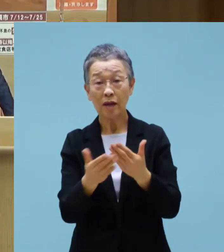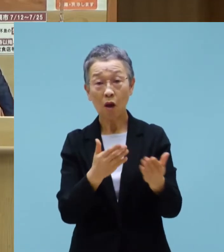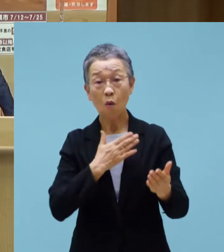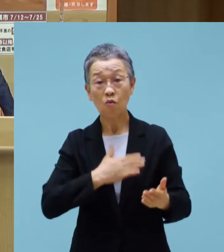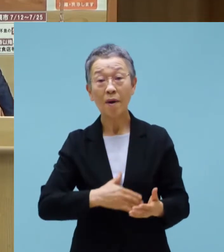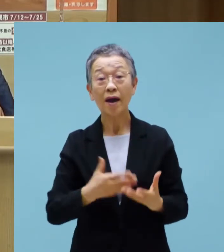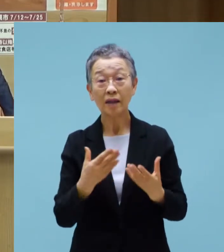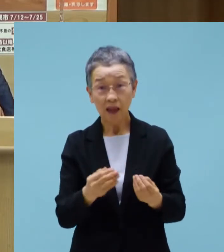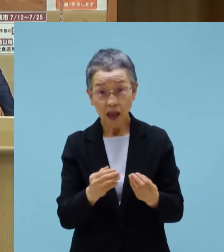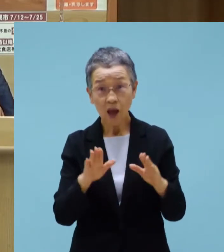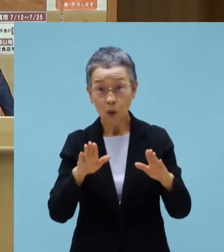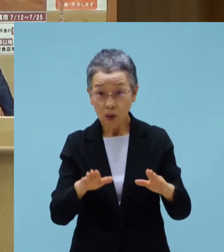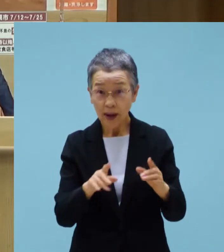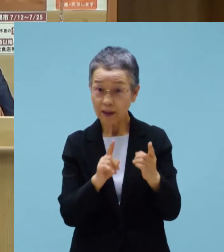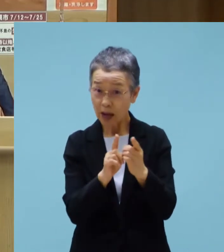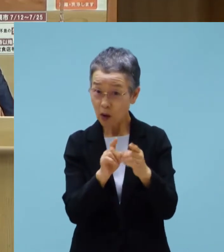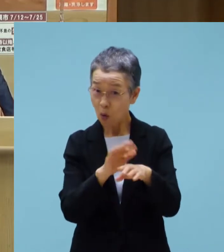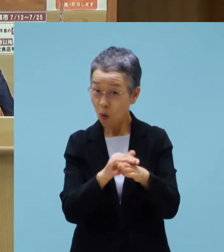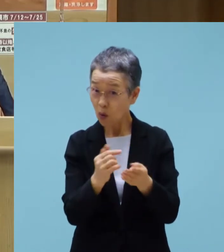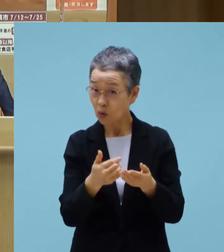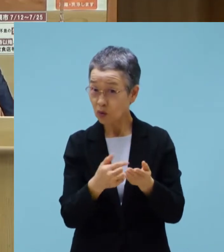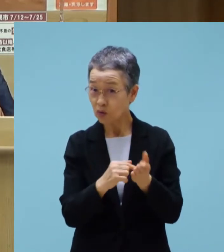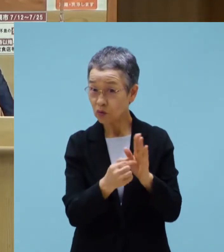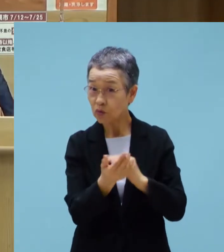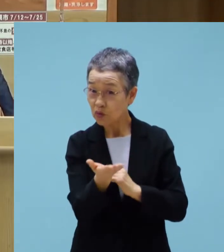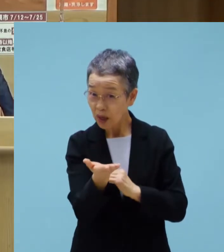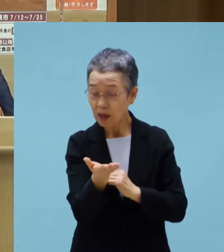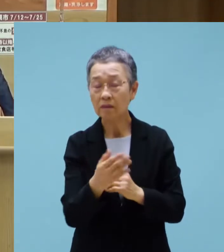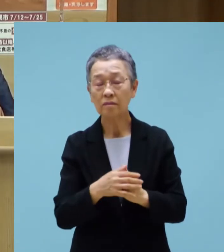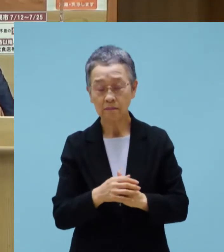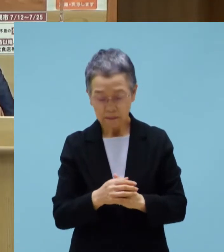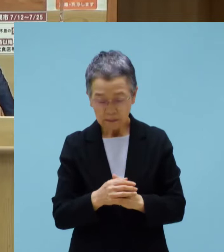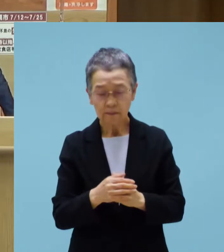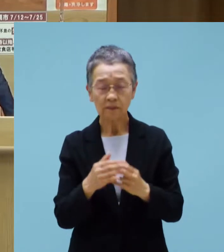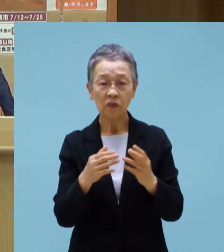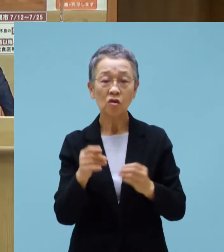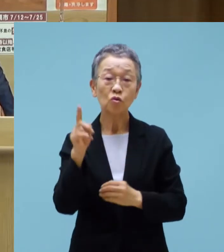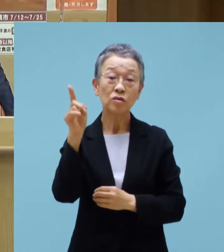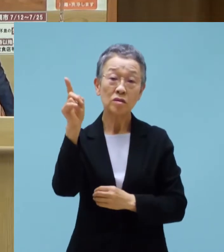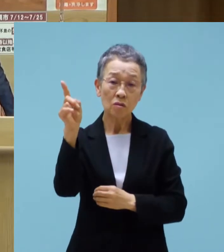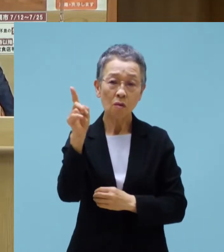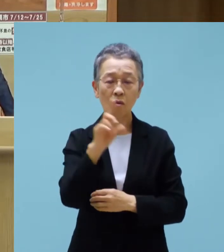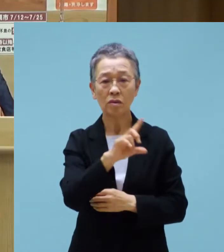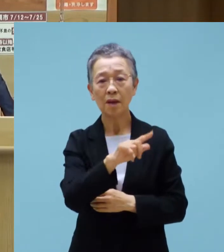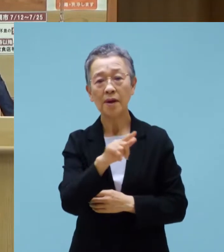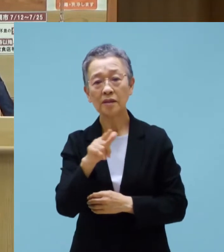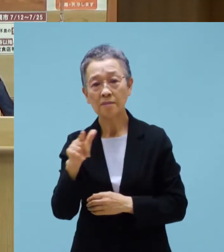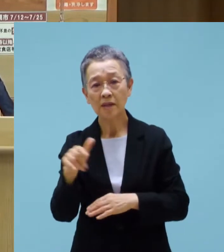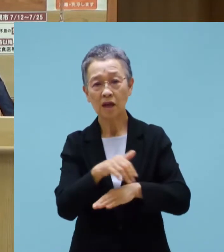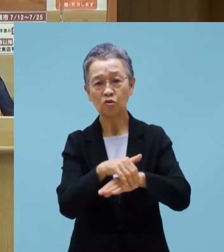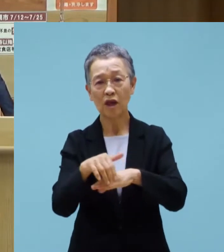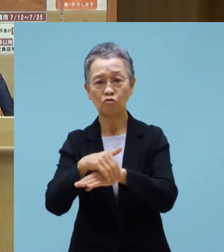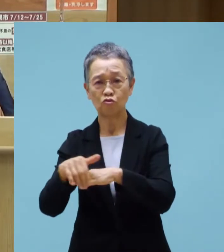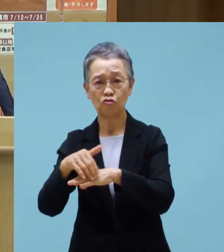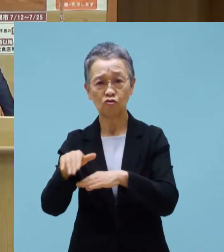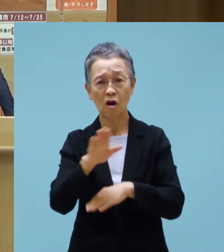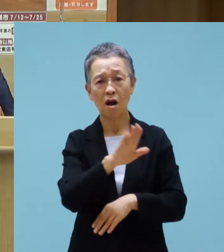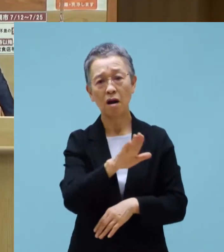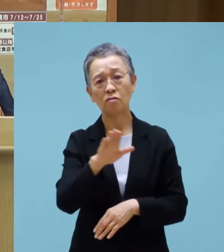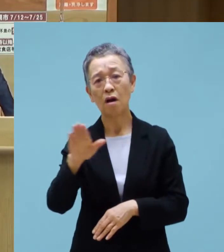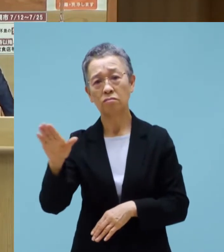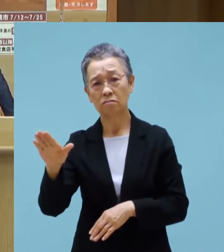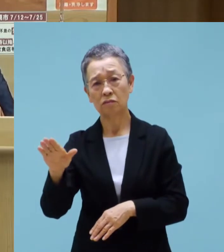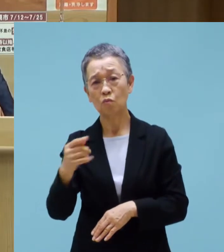になるんでしょうか。 そうですね、国のさまざまなスケジュールなどもあるということは重々承知をしてます